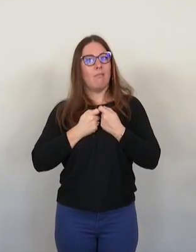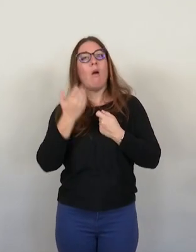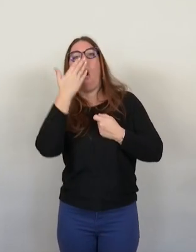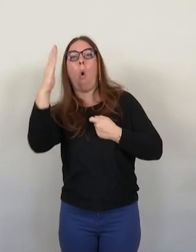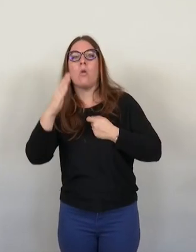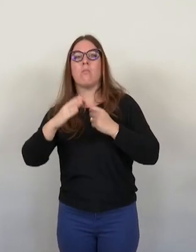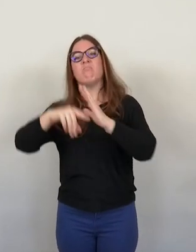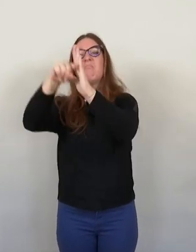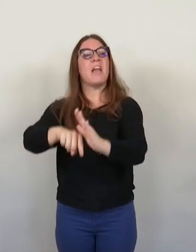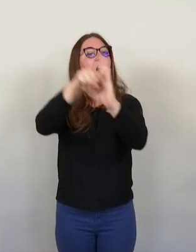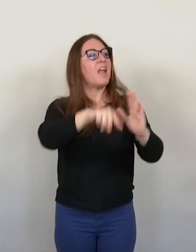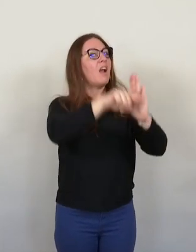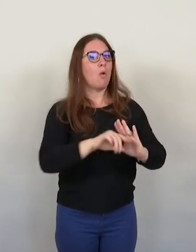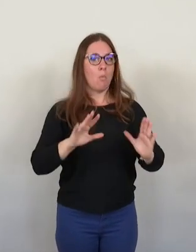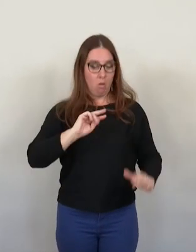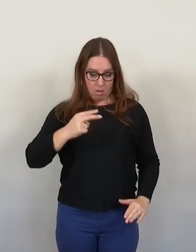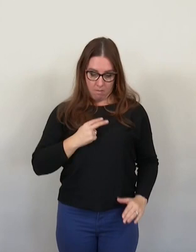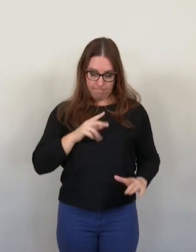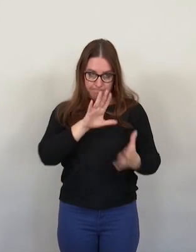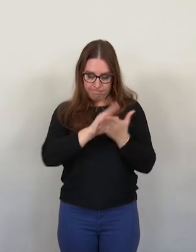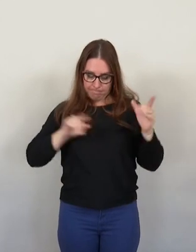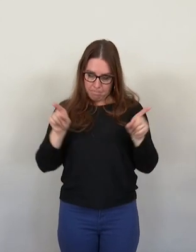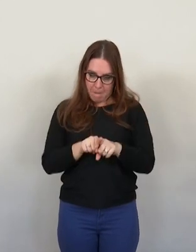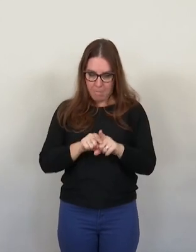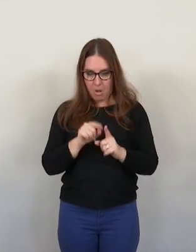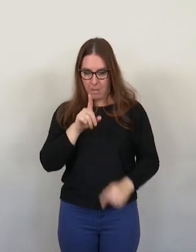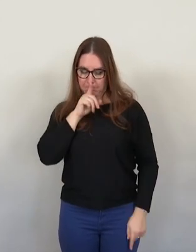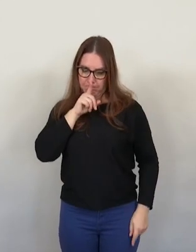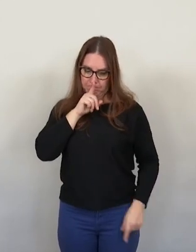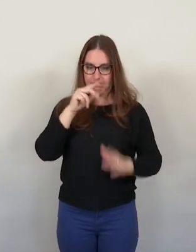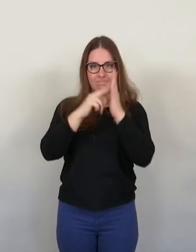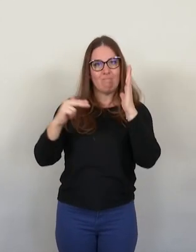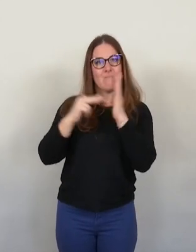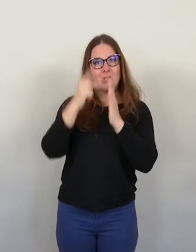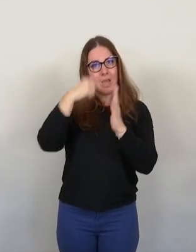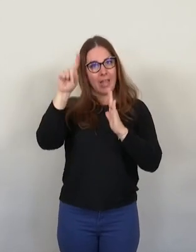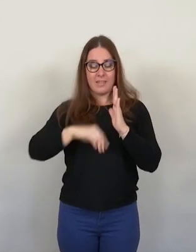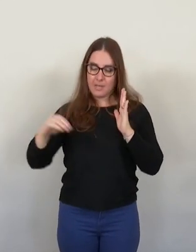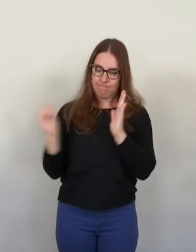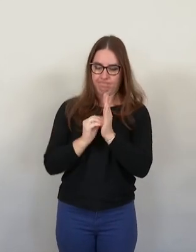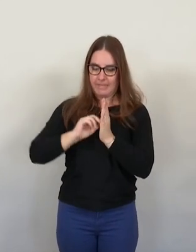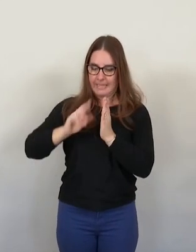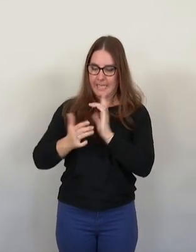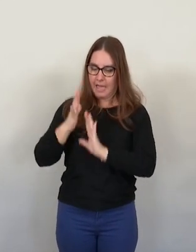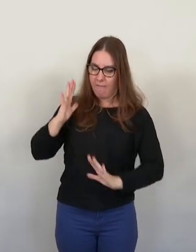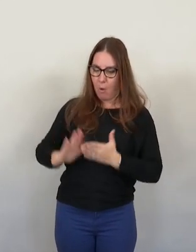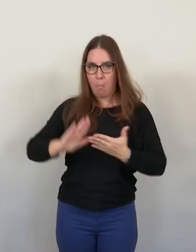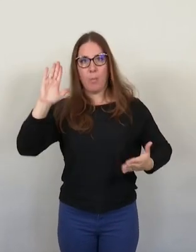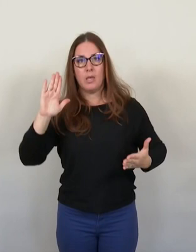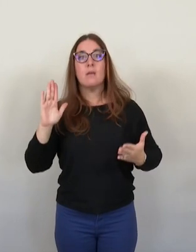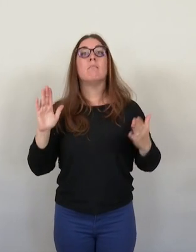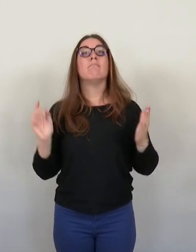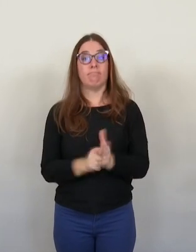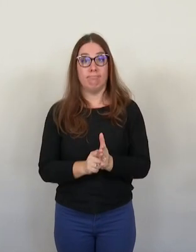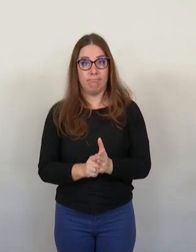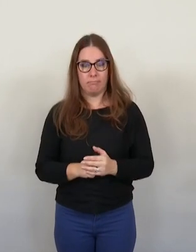aux autres allez-vous démissionner conformément aux engagements prix dans la charte éthique je vous remercie merci